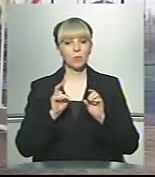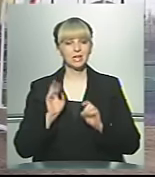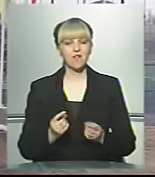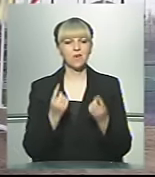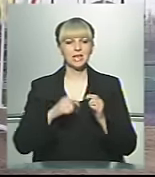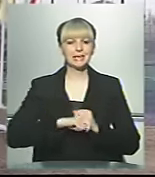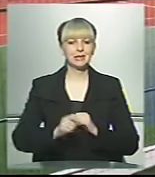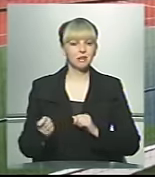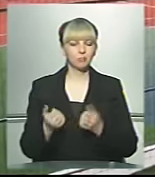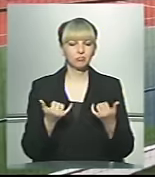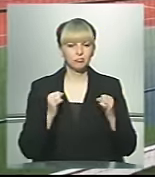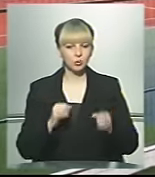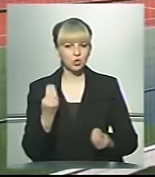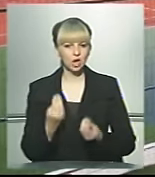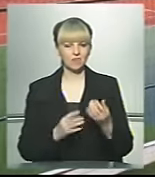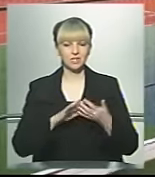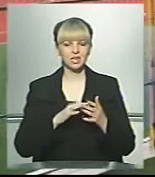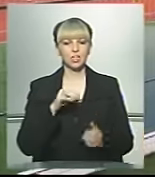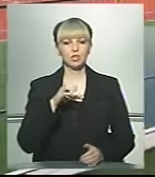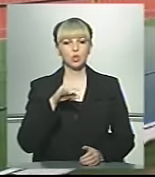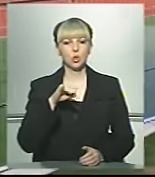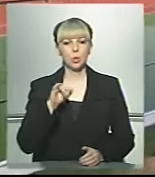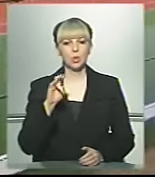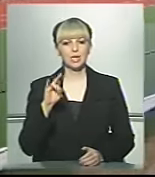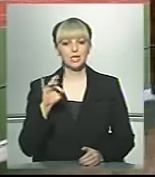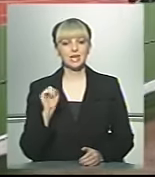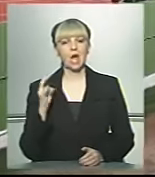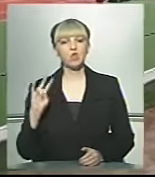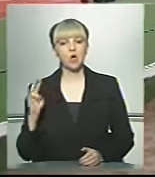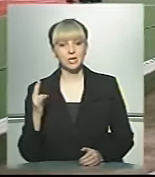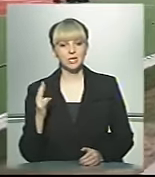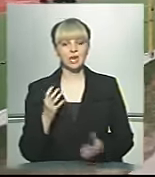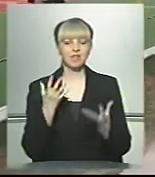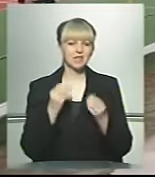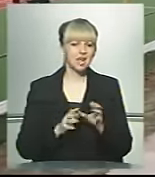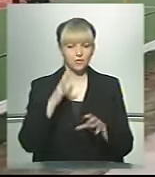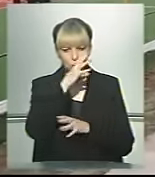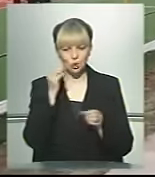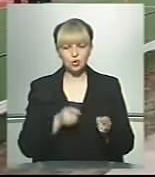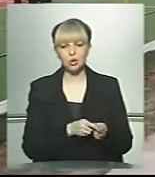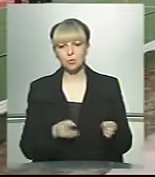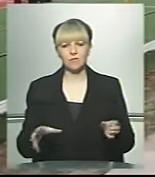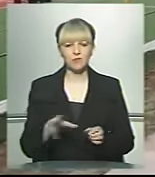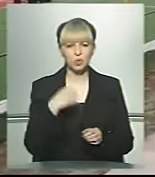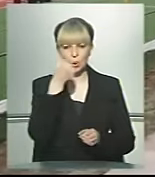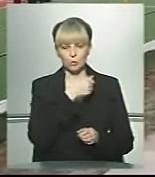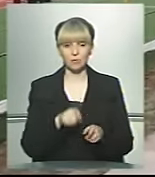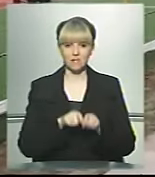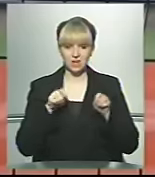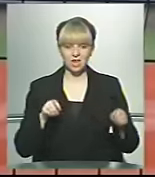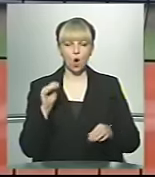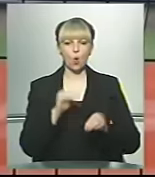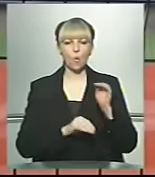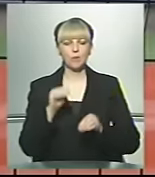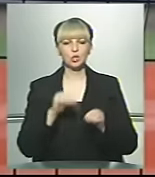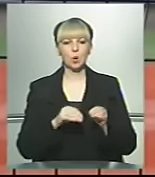великий теніс відтепер можна буде грати у селі Строєнці, що на Новоселиччині, і вдень, і вночі протягом усього року. Тут відкрили